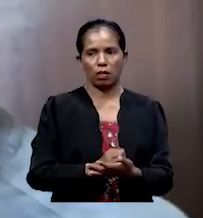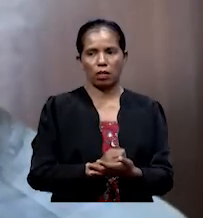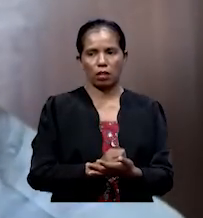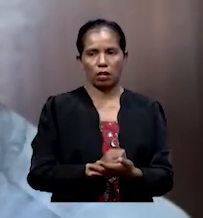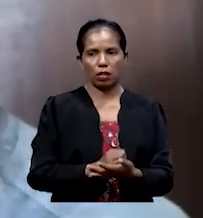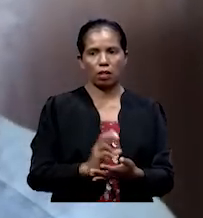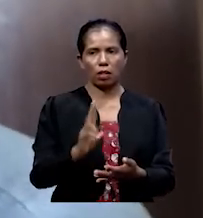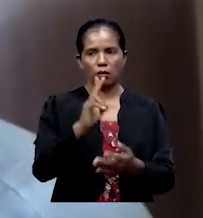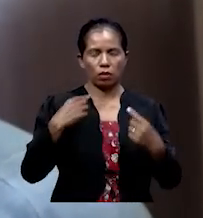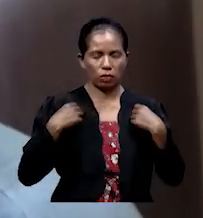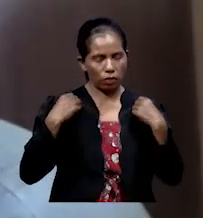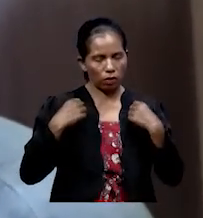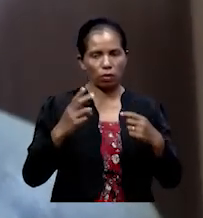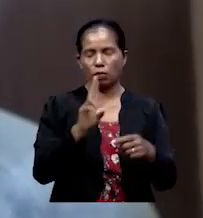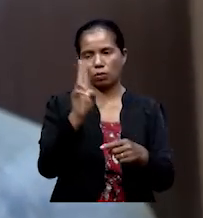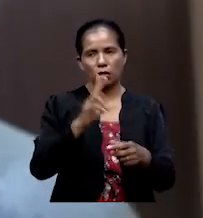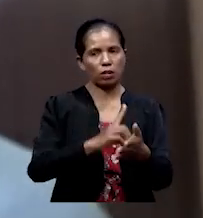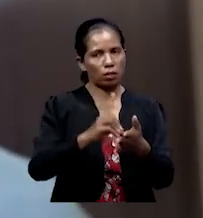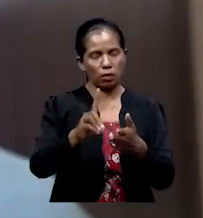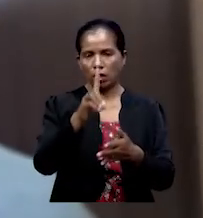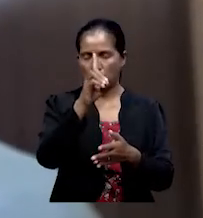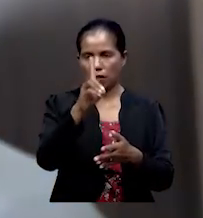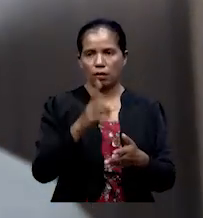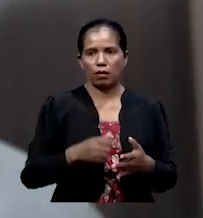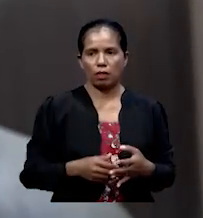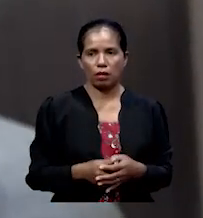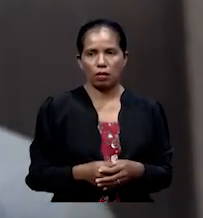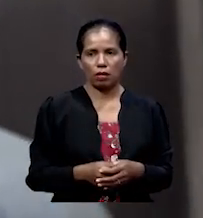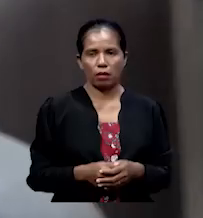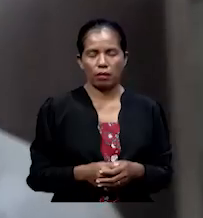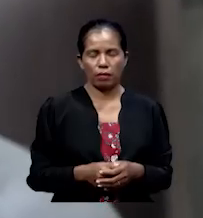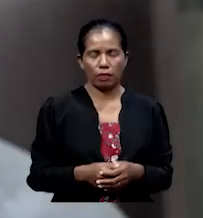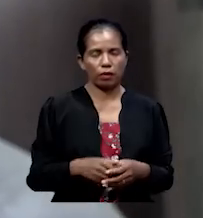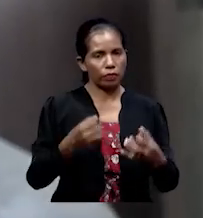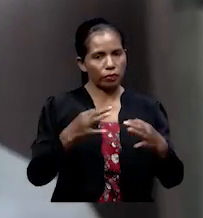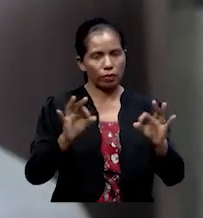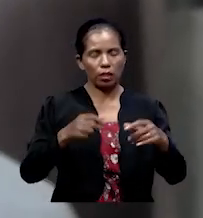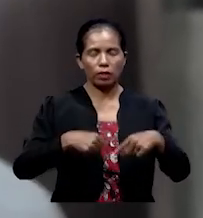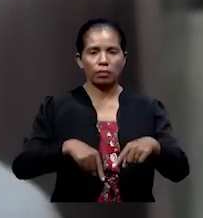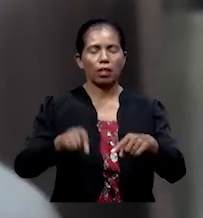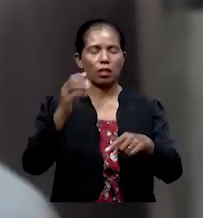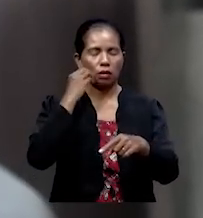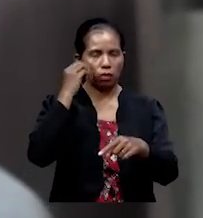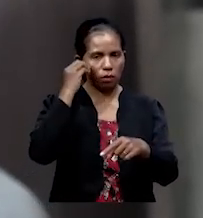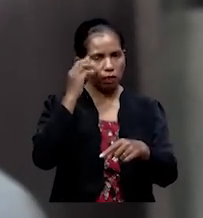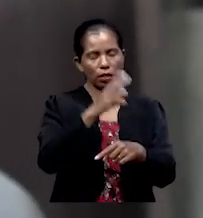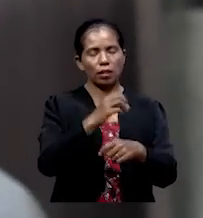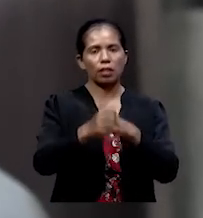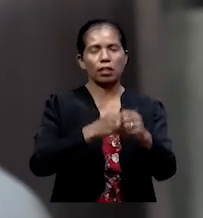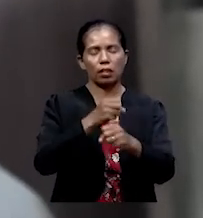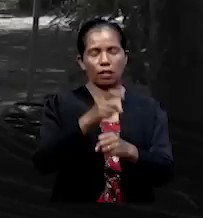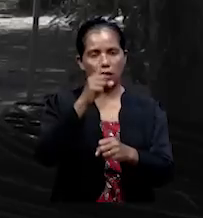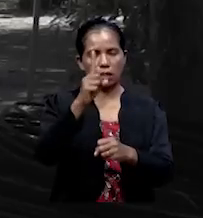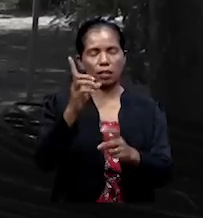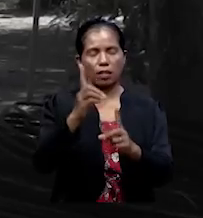tahang ida, zir. Semana ida. Hau fuing alta husu hospital nasional. Diu tiha tinang ida, ia lorong